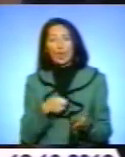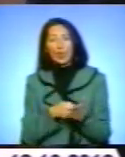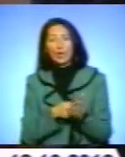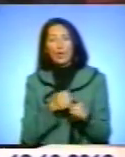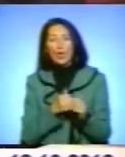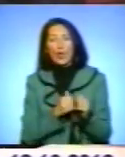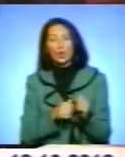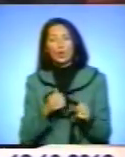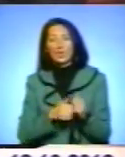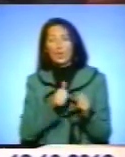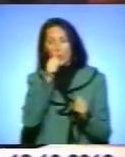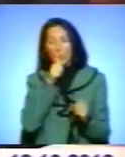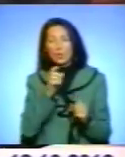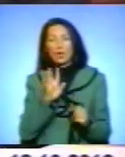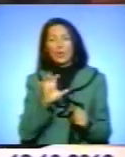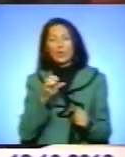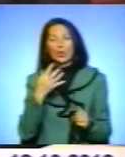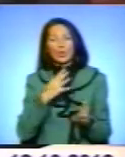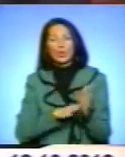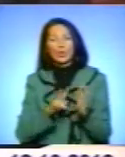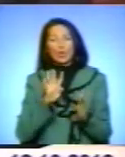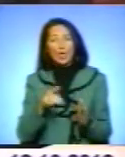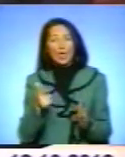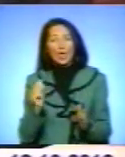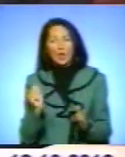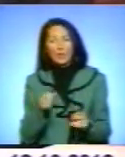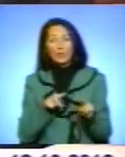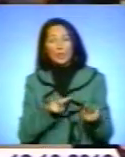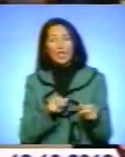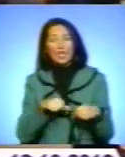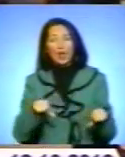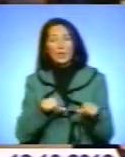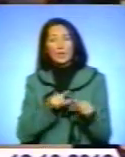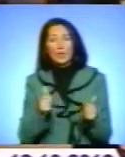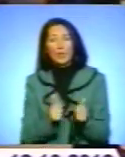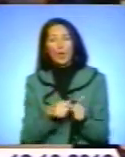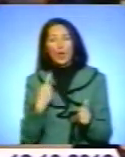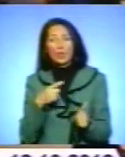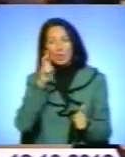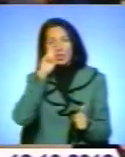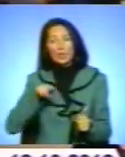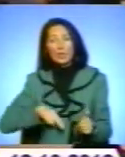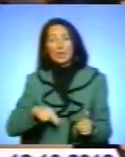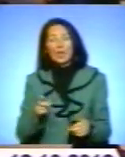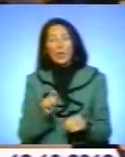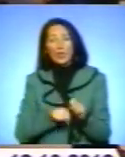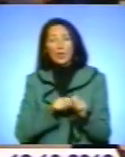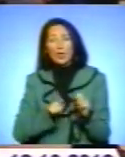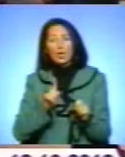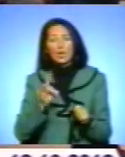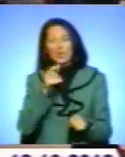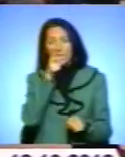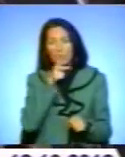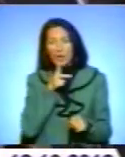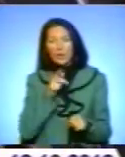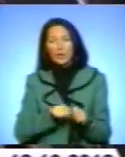обходиться у 594 гривні. Спостережна комісія при обласній адміністрації навідується раз у квартал. Перевіряючих заступник колонії